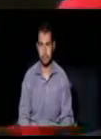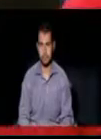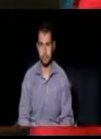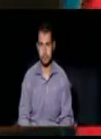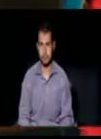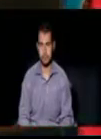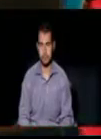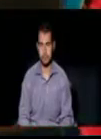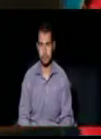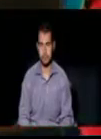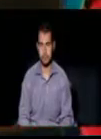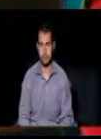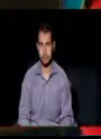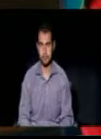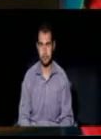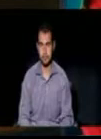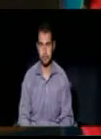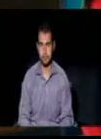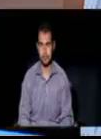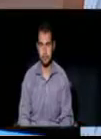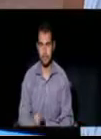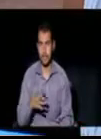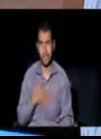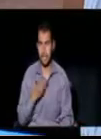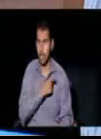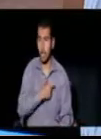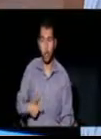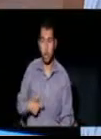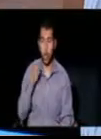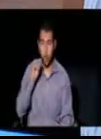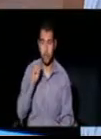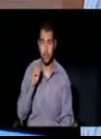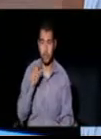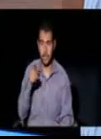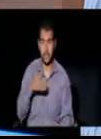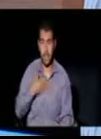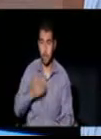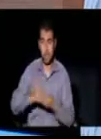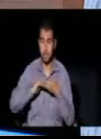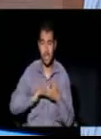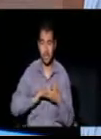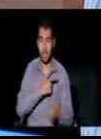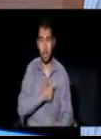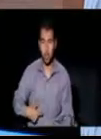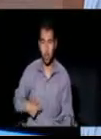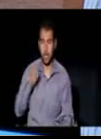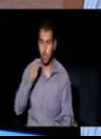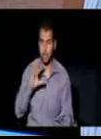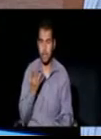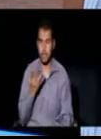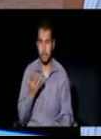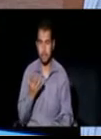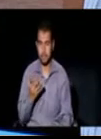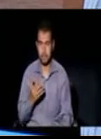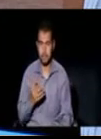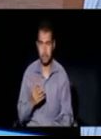مع بعض معانا. تمام. محتاجه حاجه من الحكومه وجهي برضو؟ ما احنا محتاجين يعني مبادره زي دي. انا شايف ان هي لو